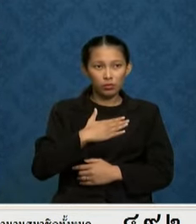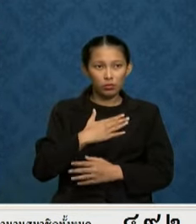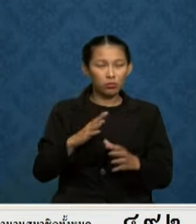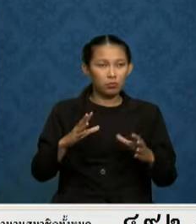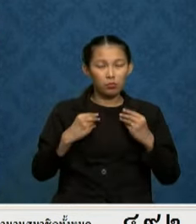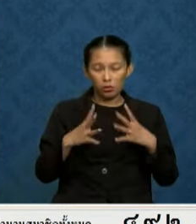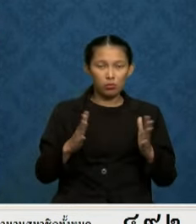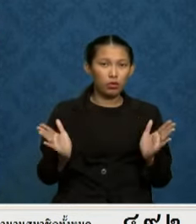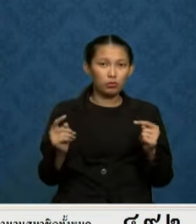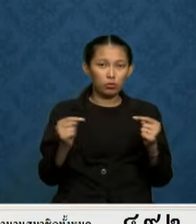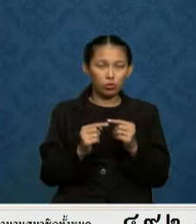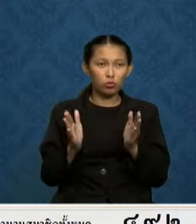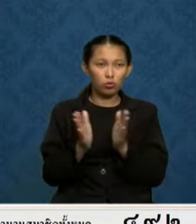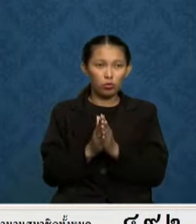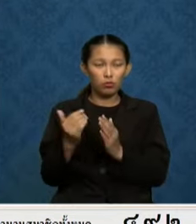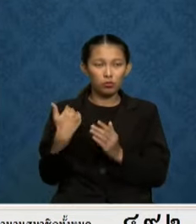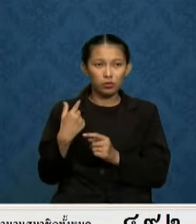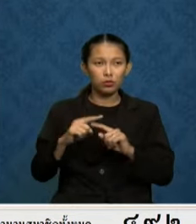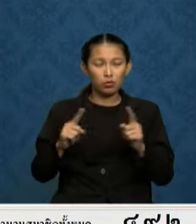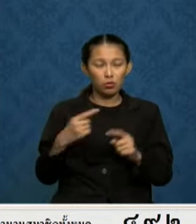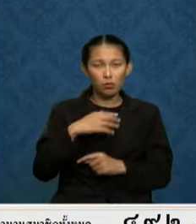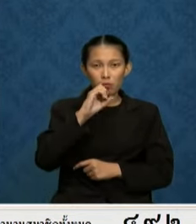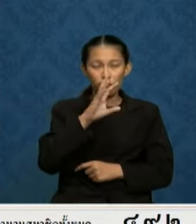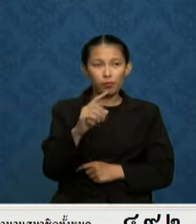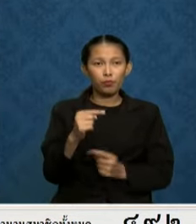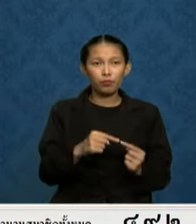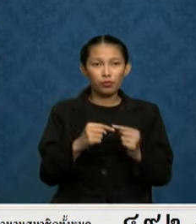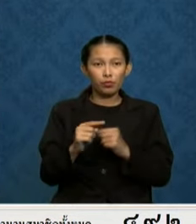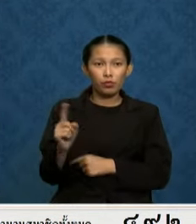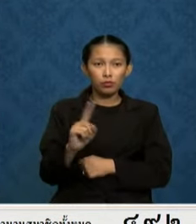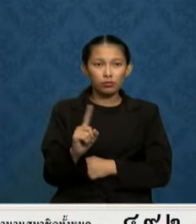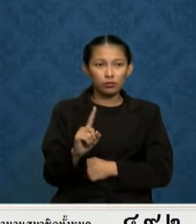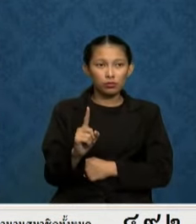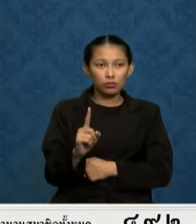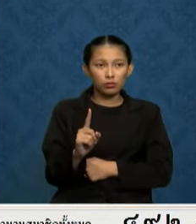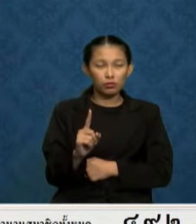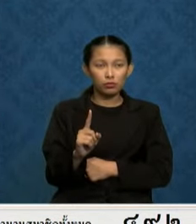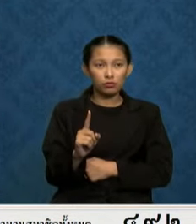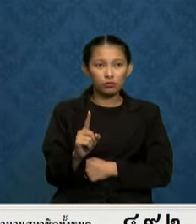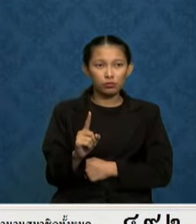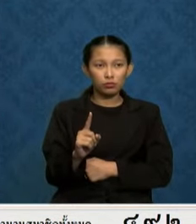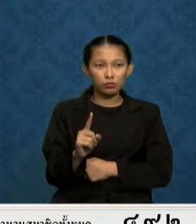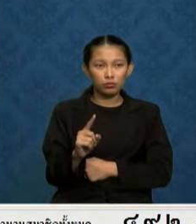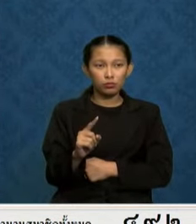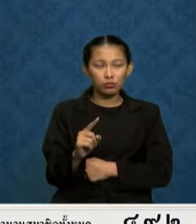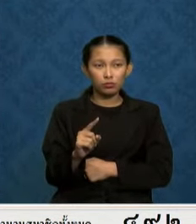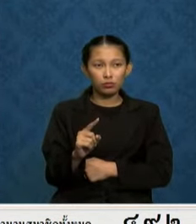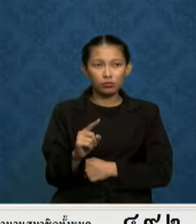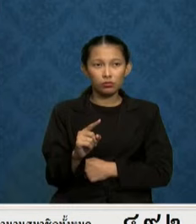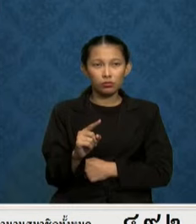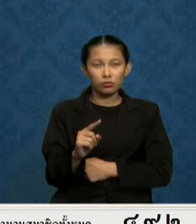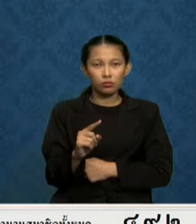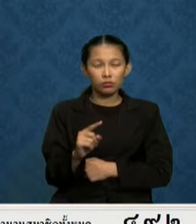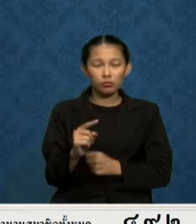นของภักแต่ผมเรีนต่อไปนะครับ ในส่นของ